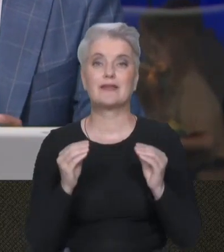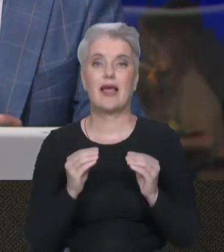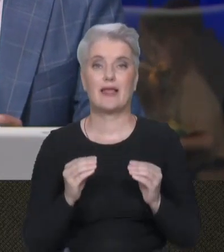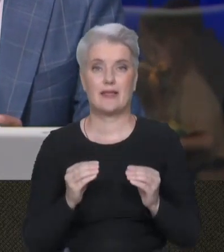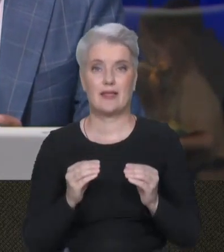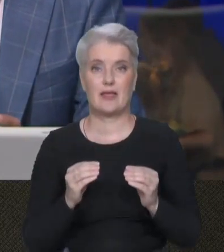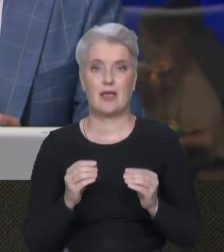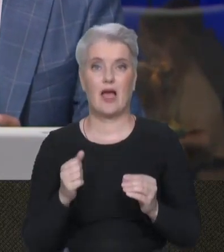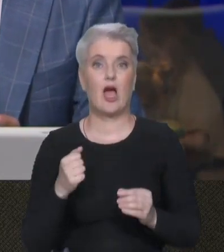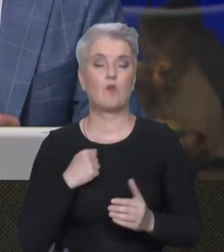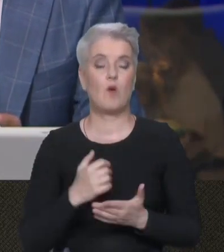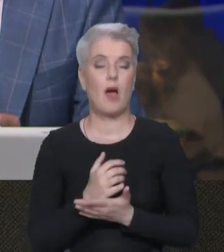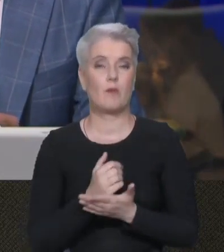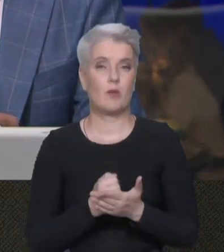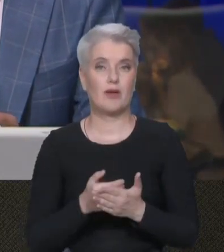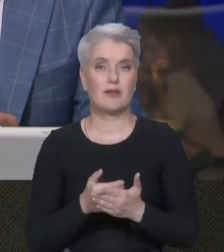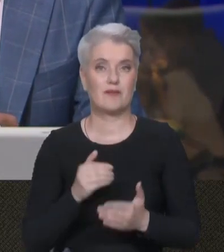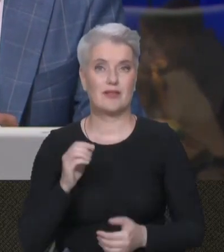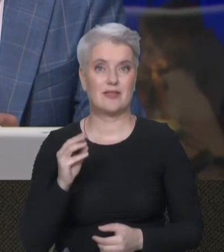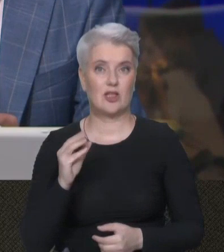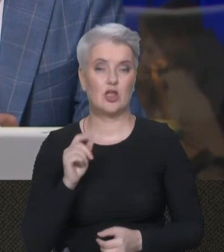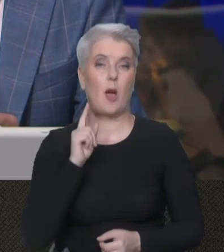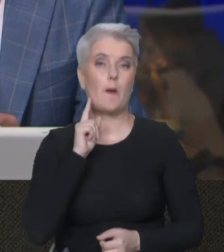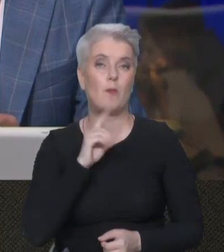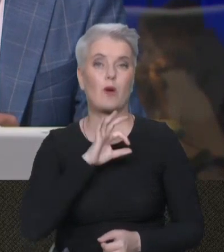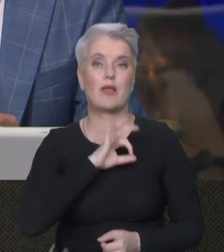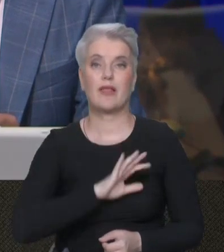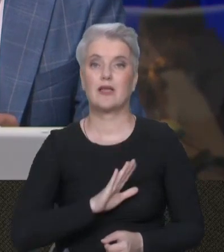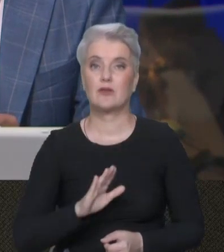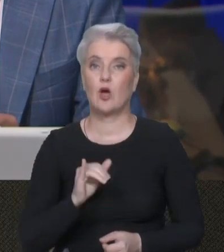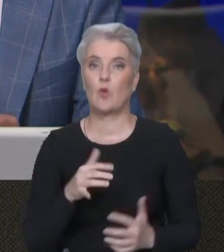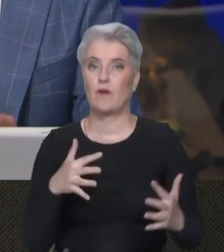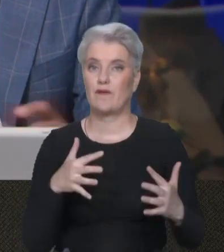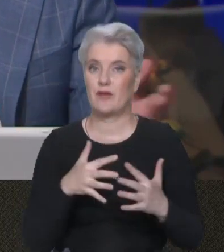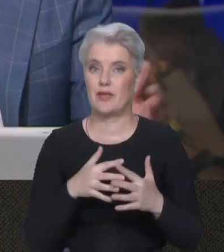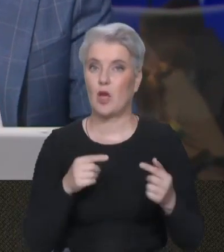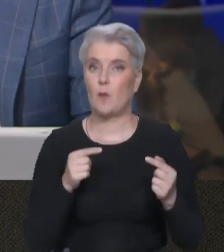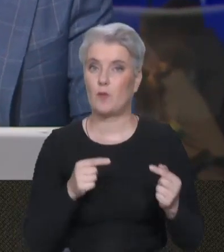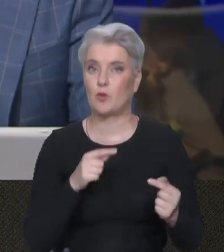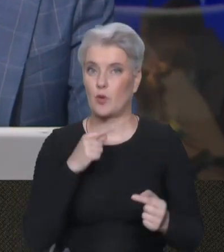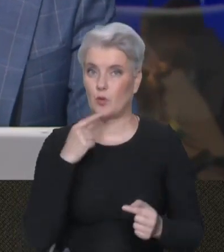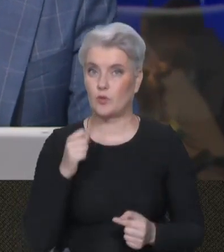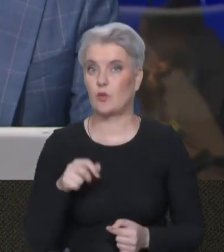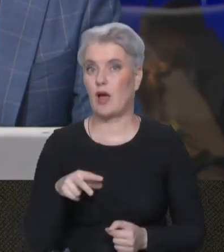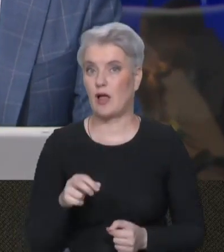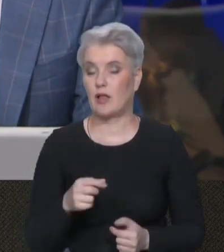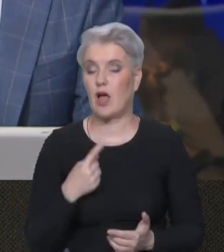Штатів Америки, але поки їх не застосовувала у війні проти Росії, але